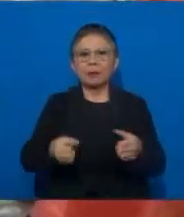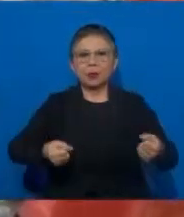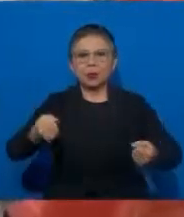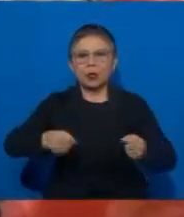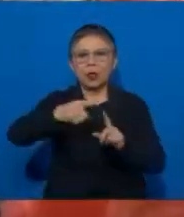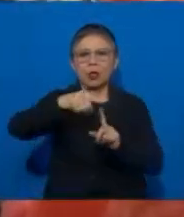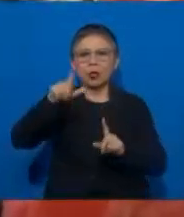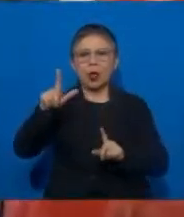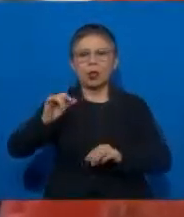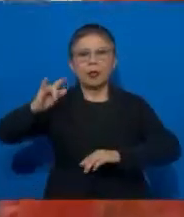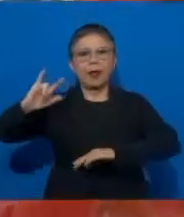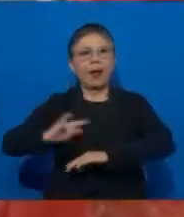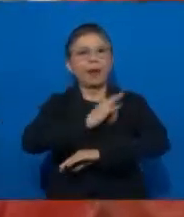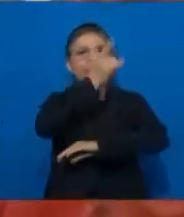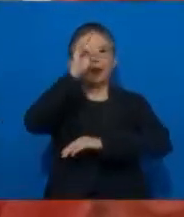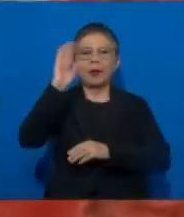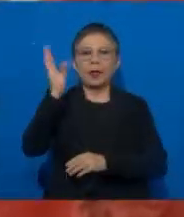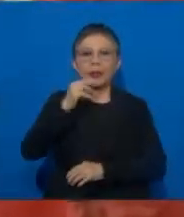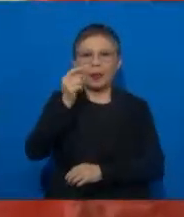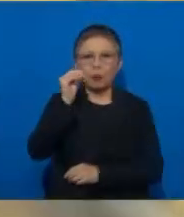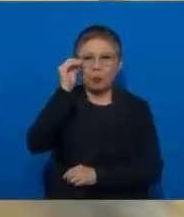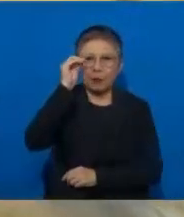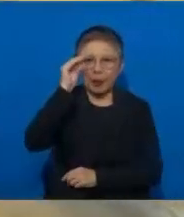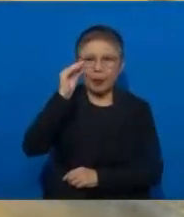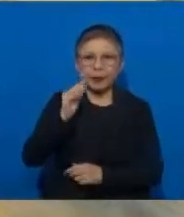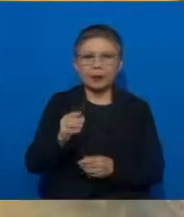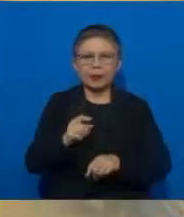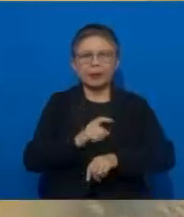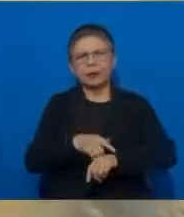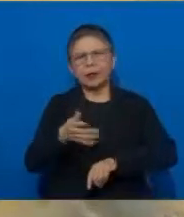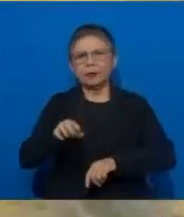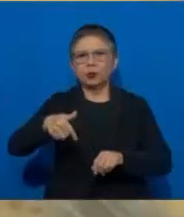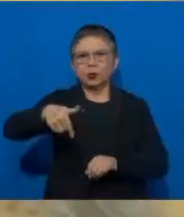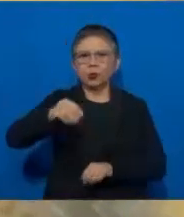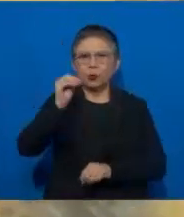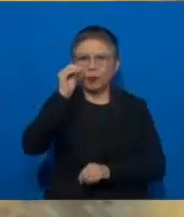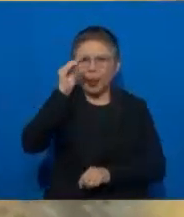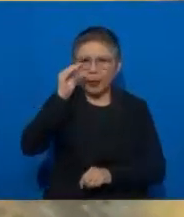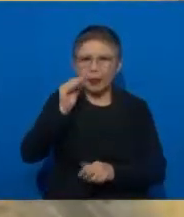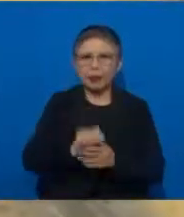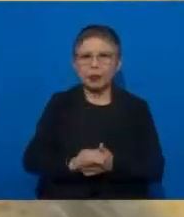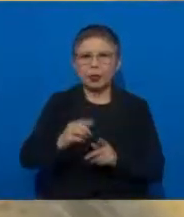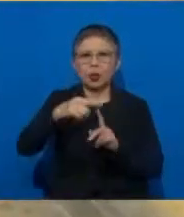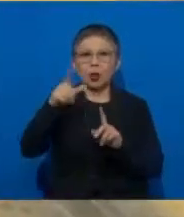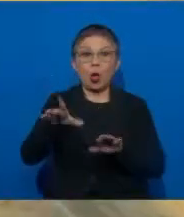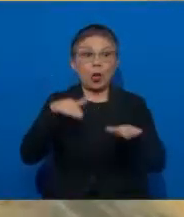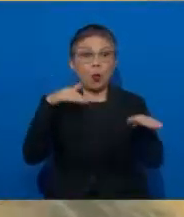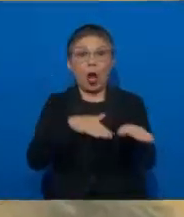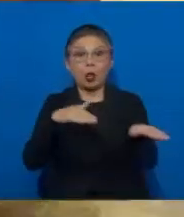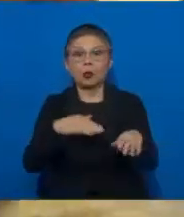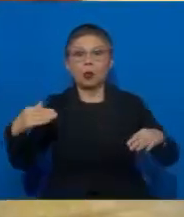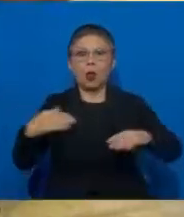tol Halim Utama Jakarta Timur pada Rabu pagi. Peristiwa ini terjadi sekitar pukul 7 pagi saat ruas tol ramai lancar